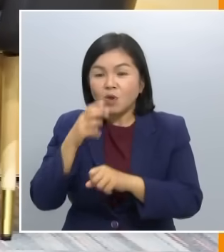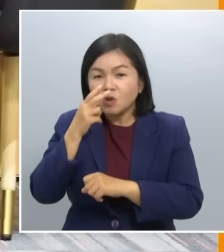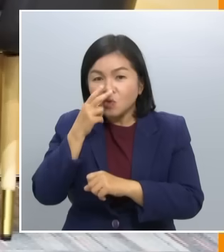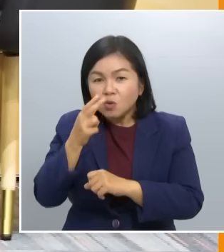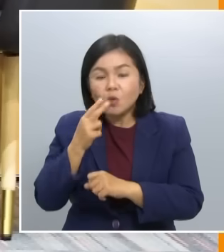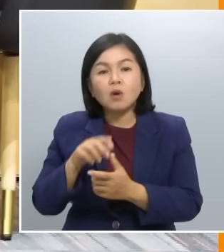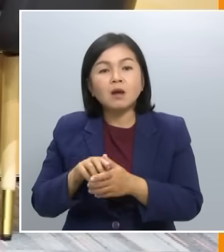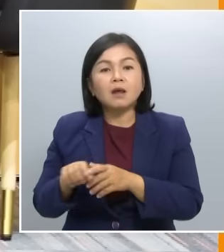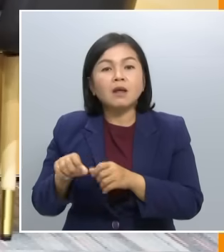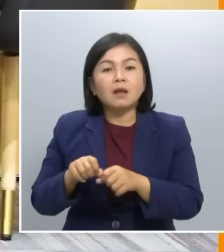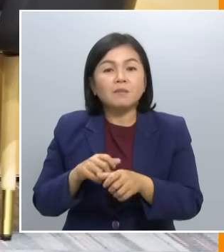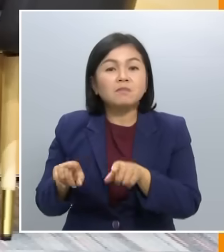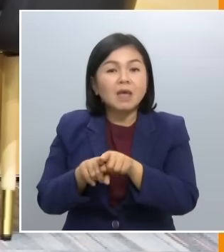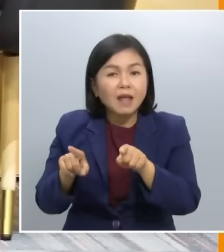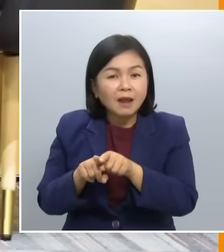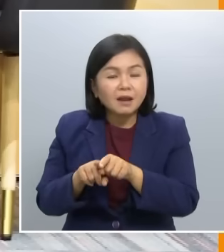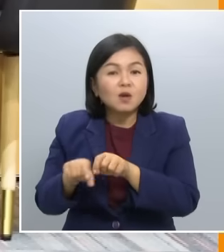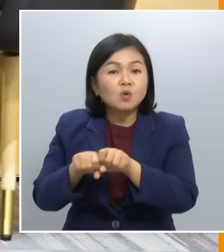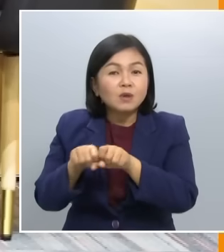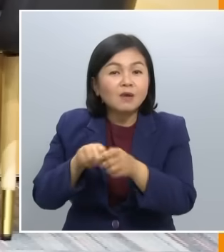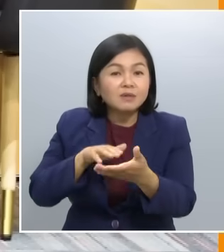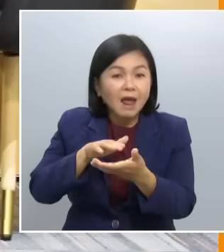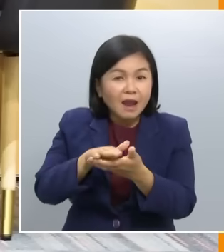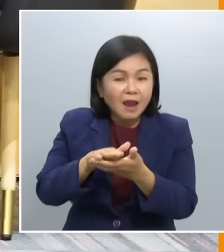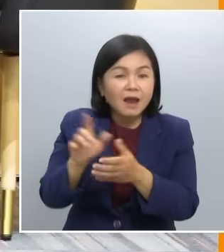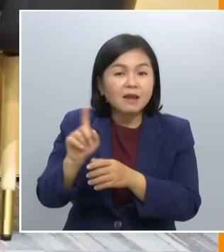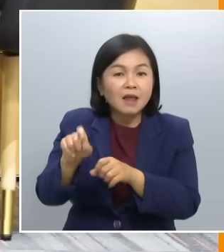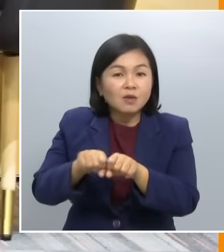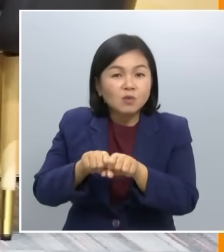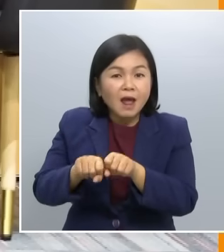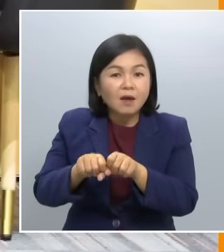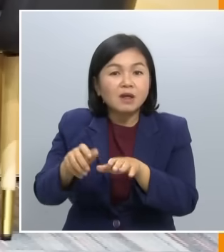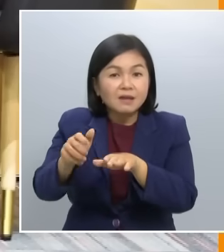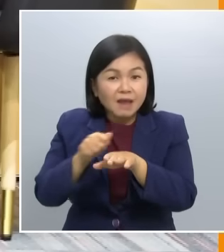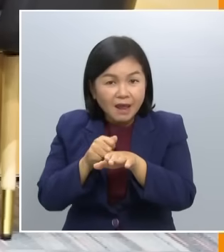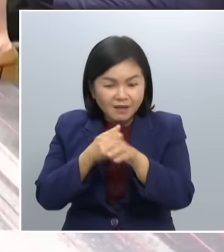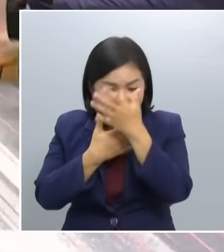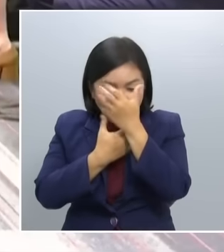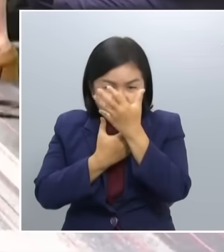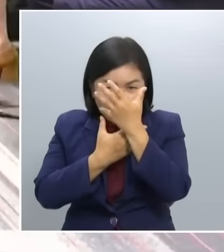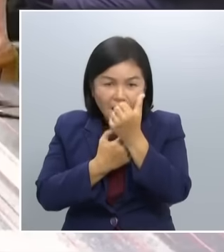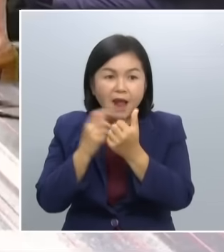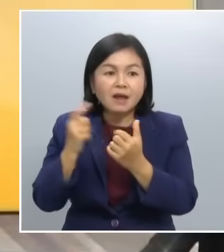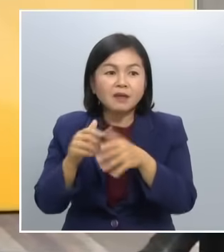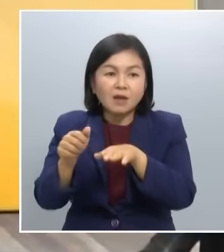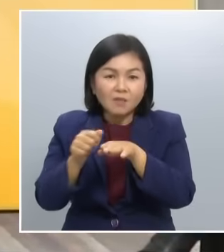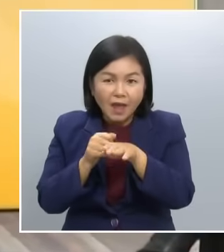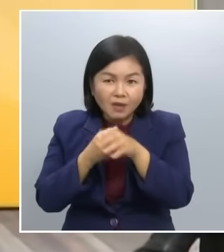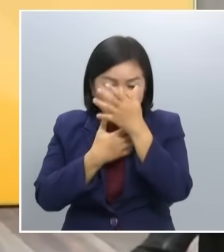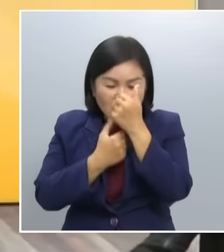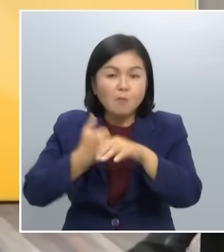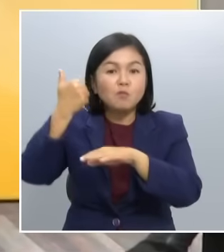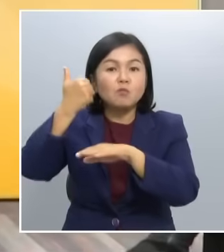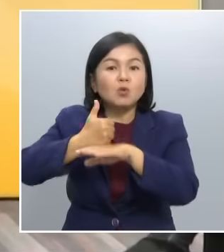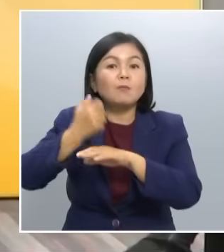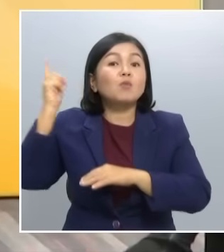ที่มาที่ไปเนี่ยคือปกติการแต่งกายเนี่ยจะเป็นจุดสนใจอยู่พอสมควรแต่มักจะเป็นผู้นำที่เป็นสต